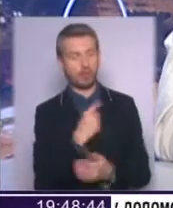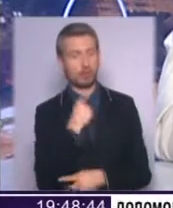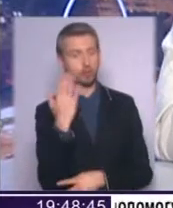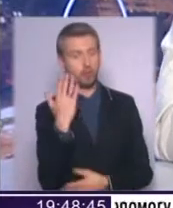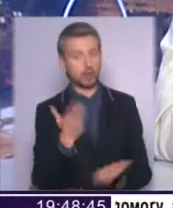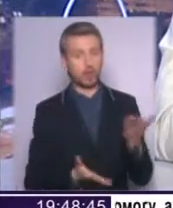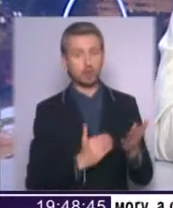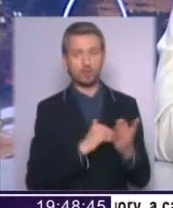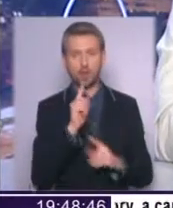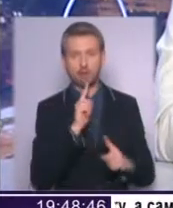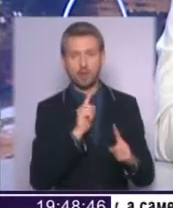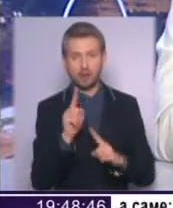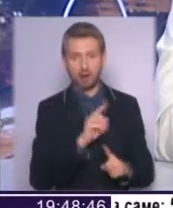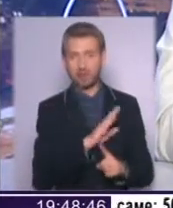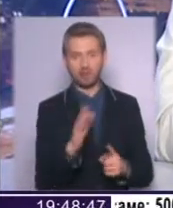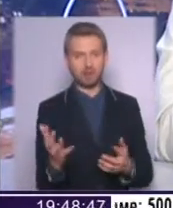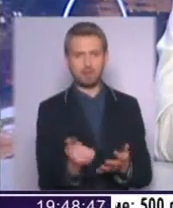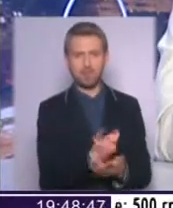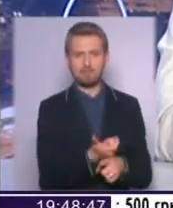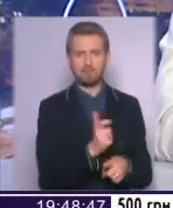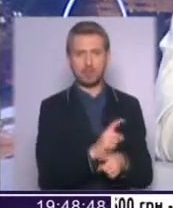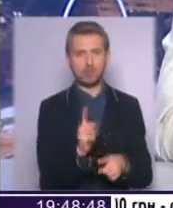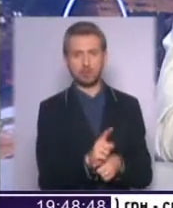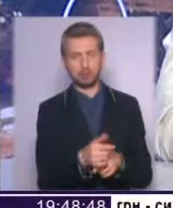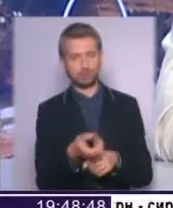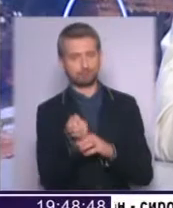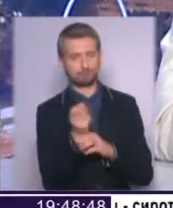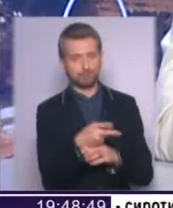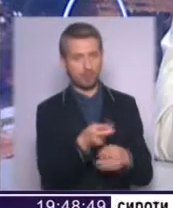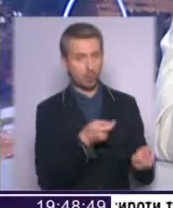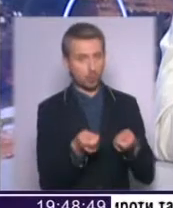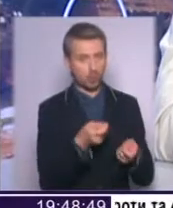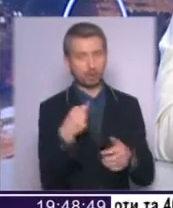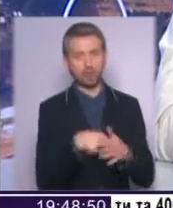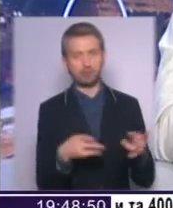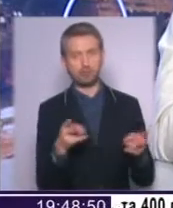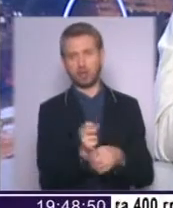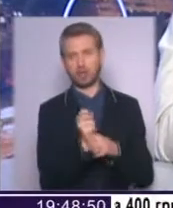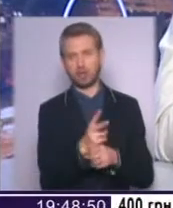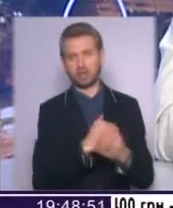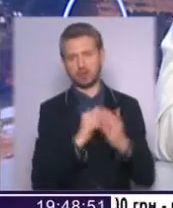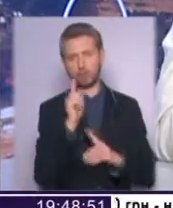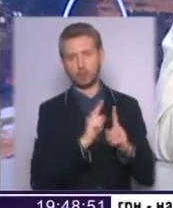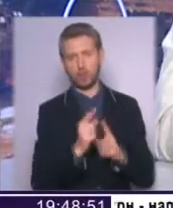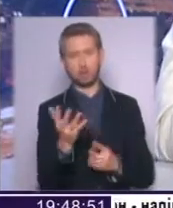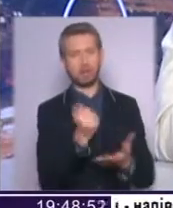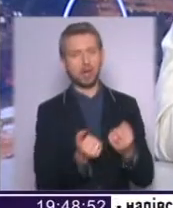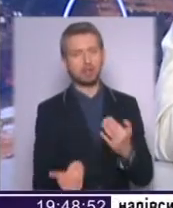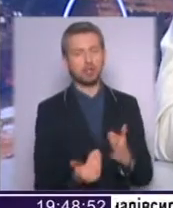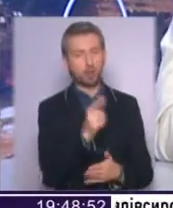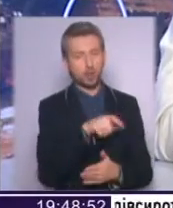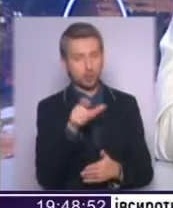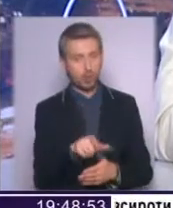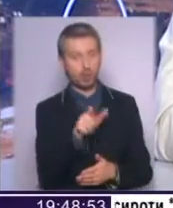Якщо Верховна Рада не прибирає більшості, щоб відправити нерядивий уряд в відставку, значить треба розганяти Верховну Раду і набирати нових людей. Але